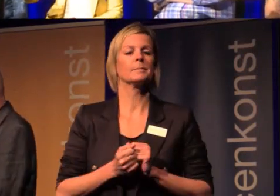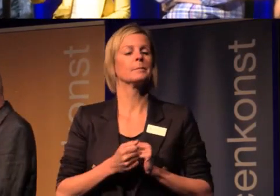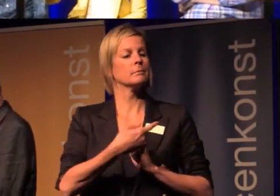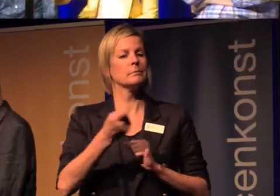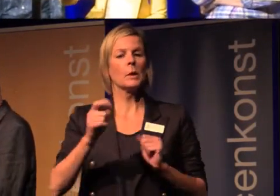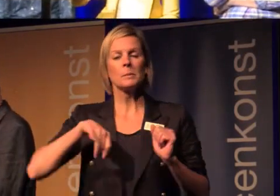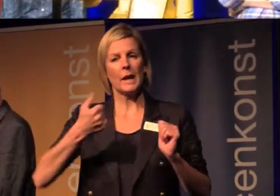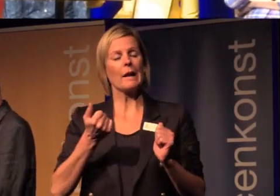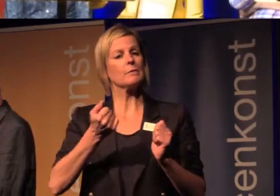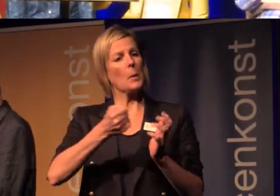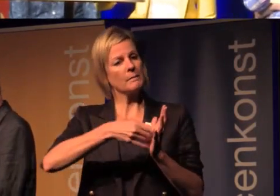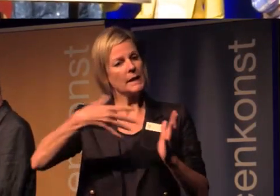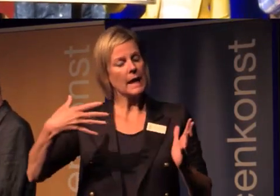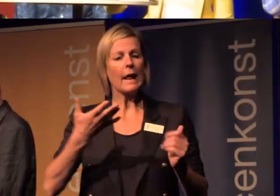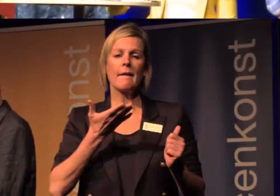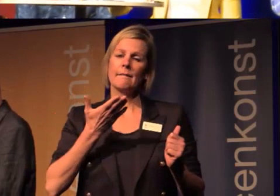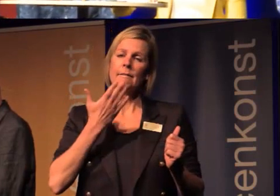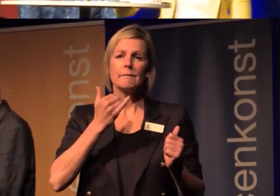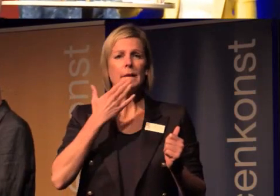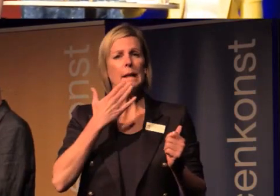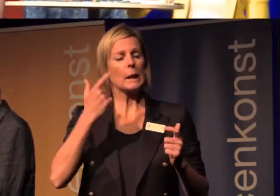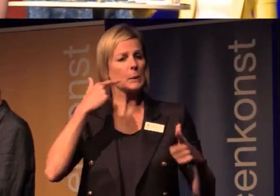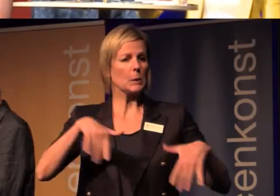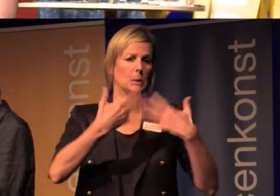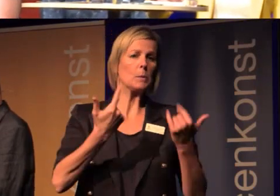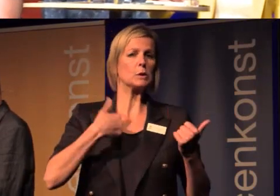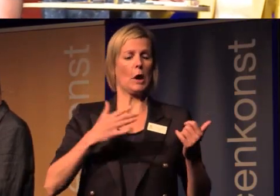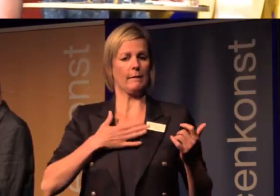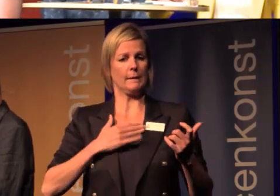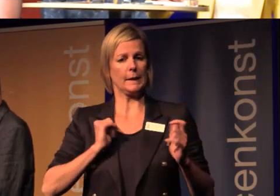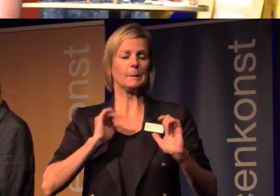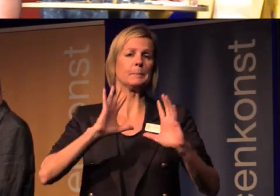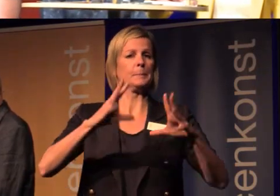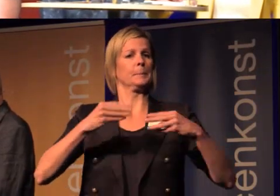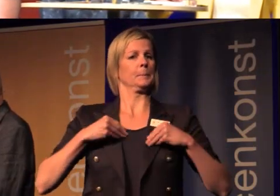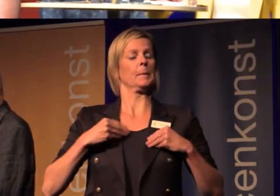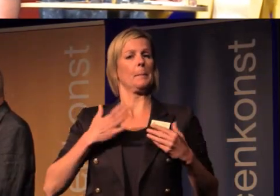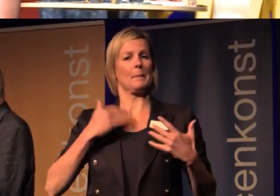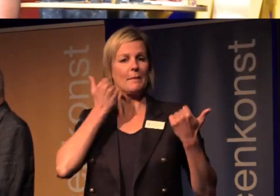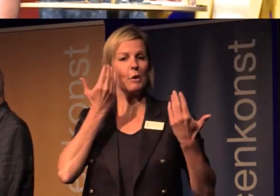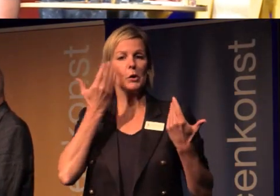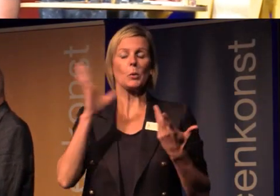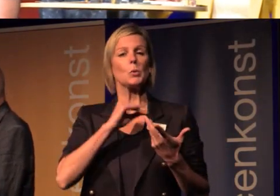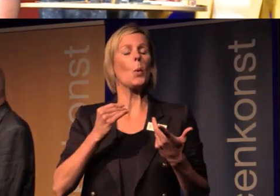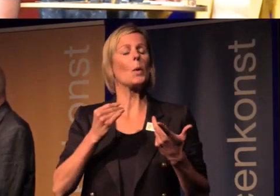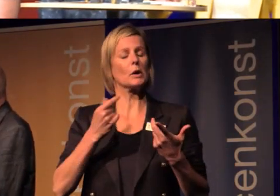de tycker är värd att konsumera. Vilken kultur de själva vill ha i sin vardag. Och då kommer det här att styras automatiskt. Jag tycker till exempel inte att en konstnär som Dan